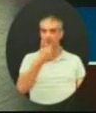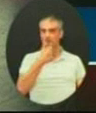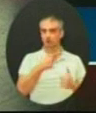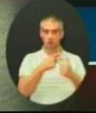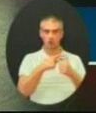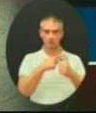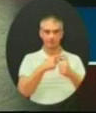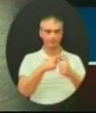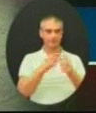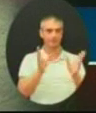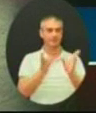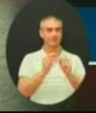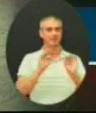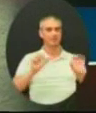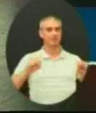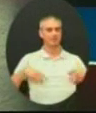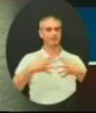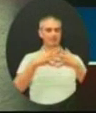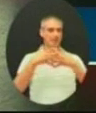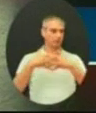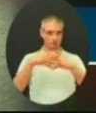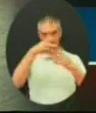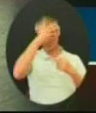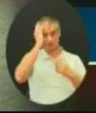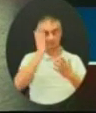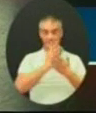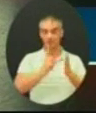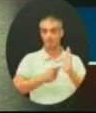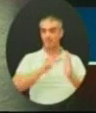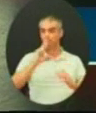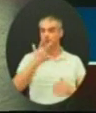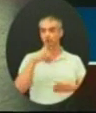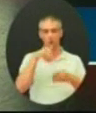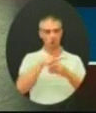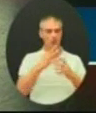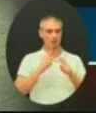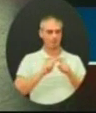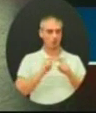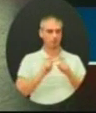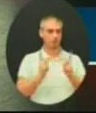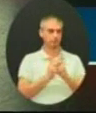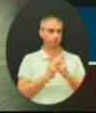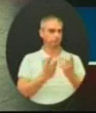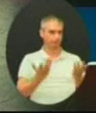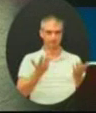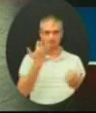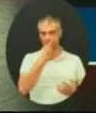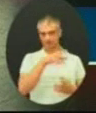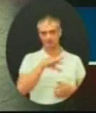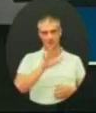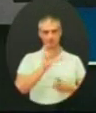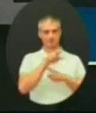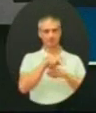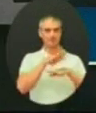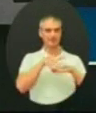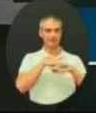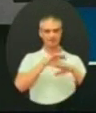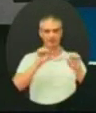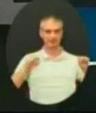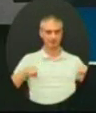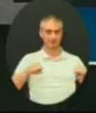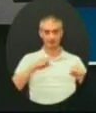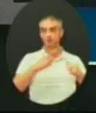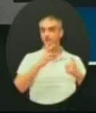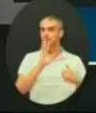הפגישה עם נשיא ארצות הברית דונלד טראמפ, פגישה שלישית בתוך נכון. חודשים ספורים, נכון. אז שטראמפ נכנס לתפקידו.